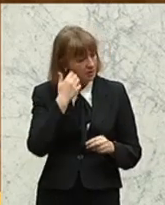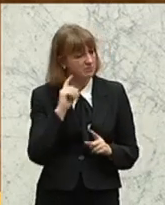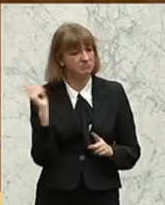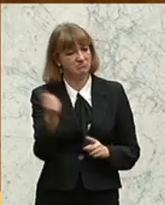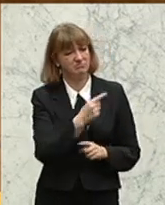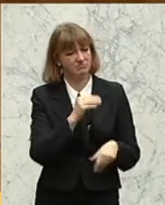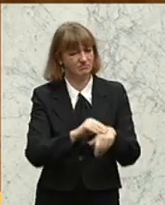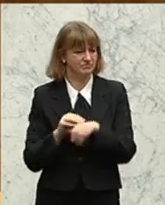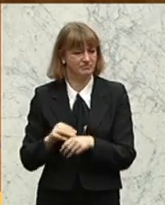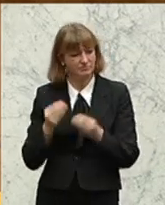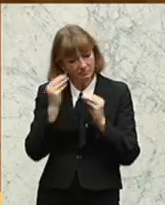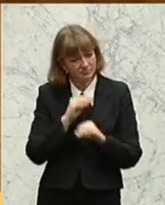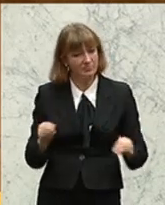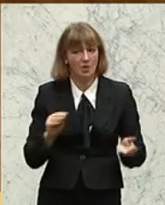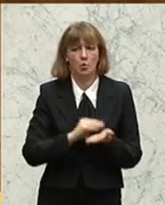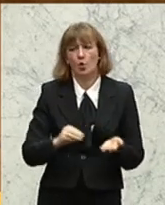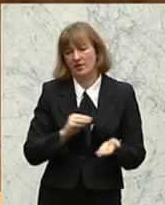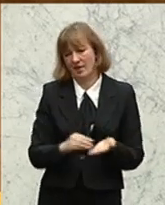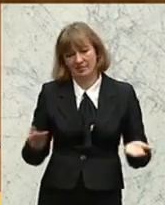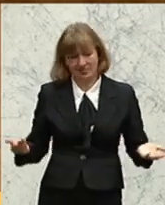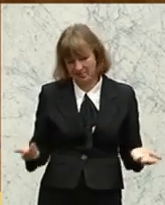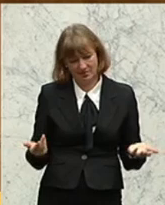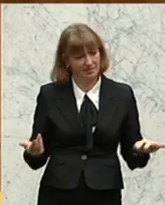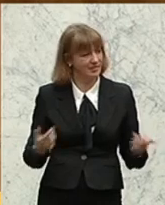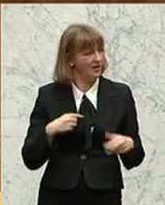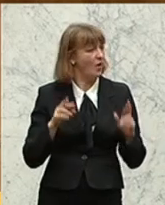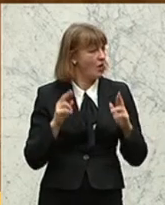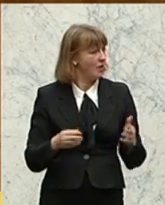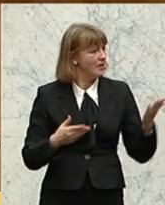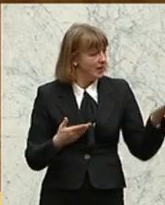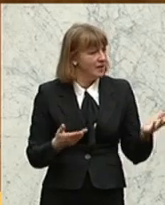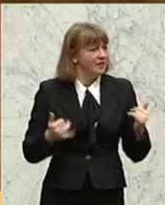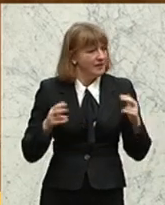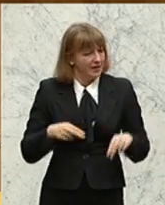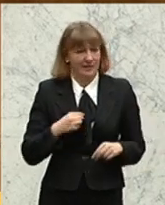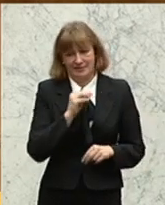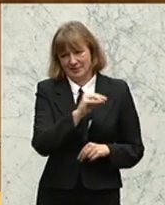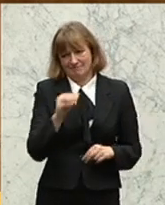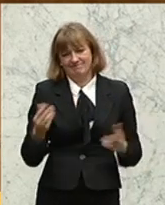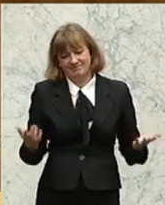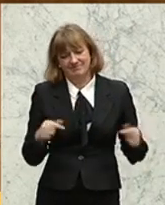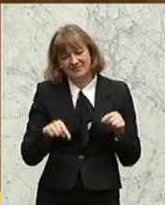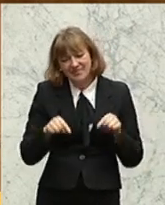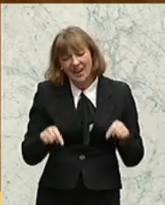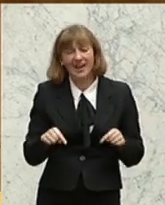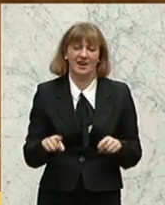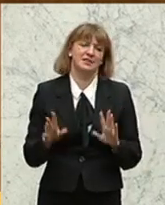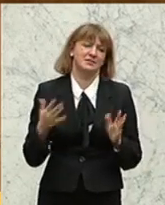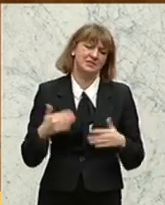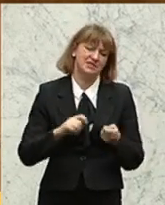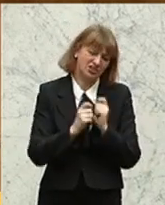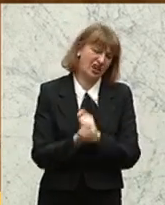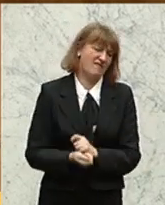appellieren geschätzte bürokratinnen und geschätzte Bürokraten ich hoffe es fühlen sich die richtigen angesprochen dass man hier dringend die